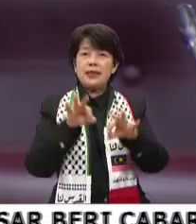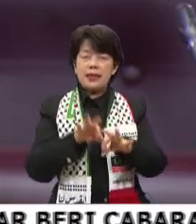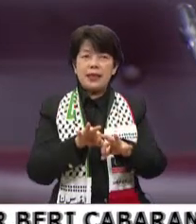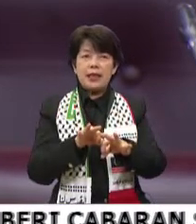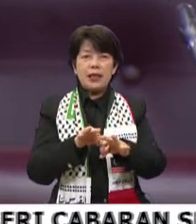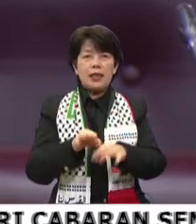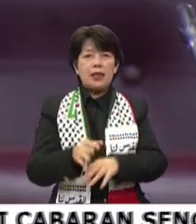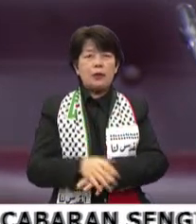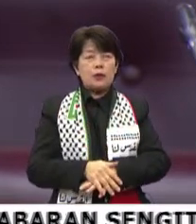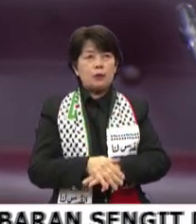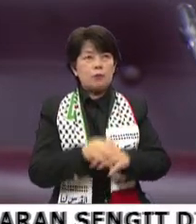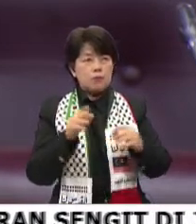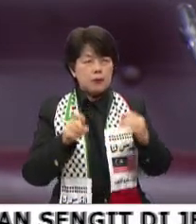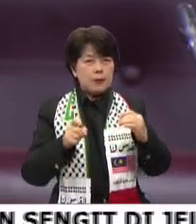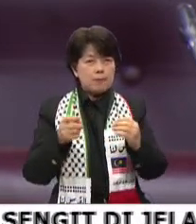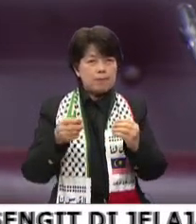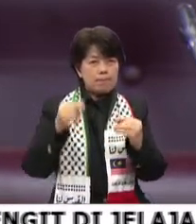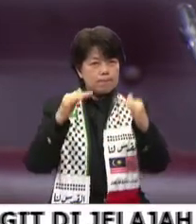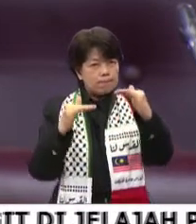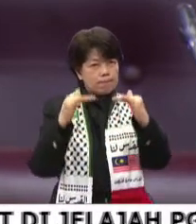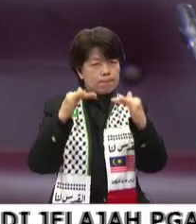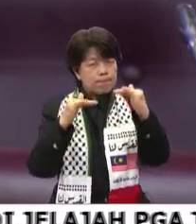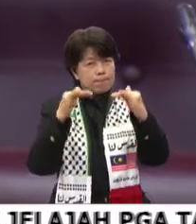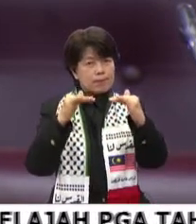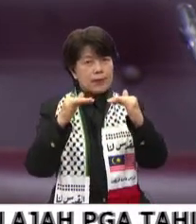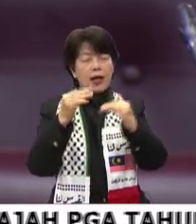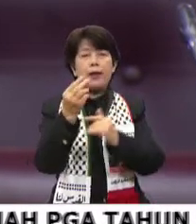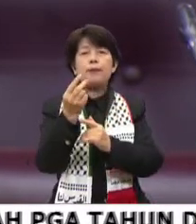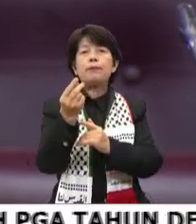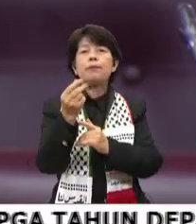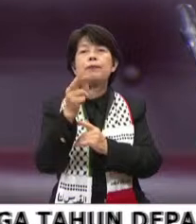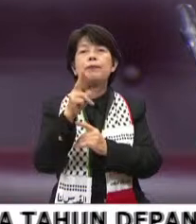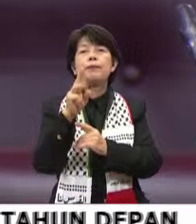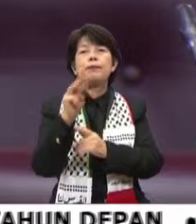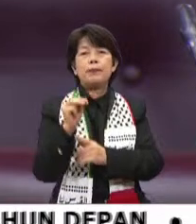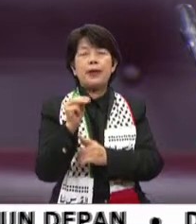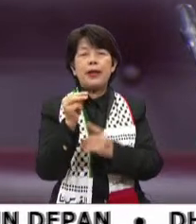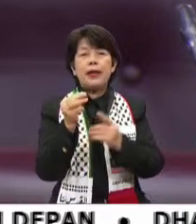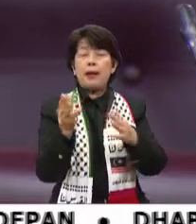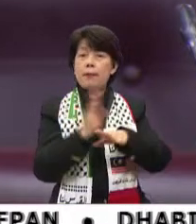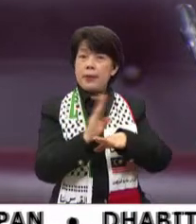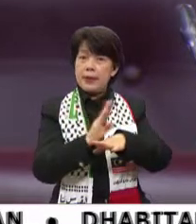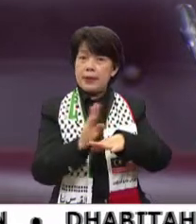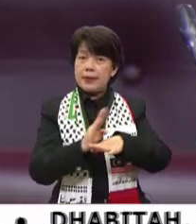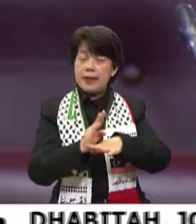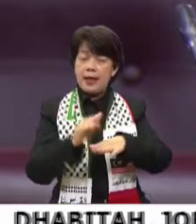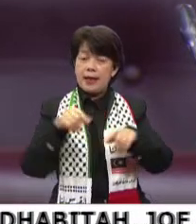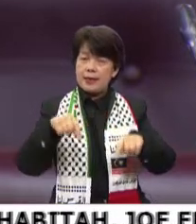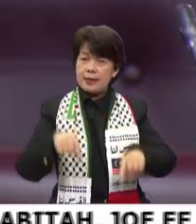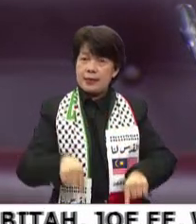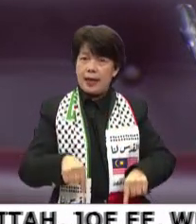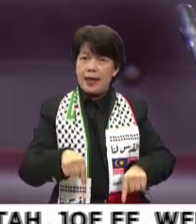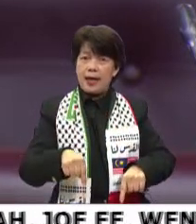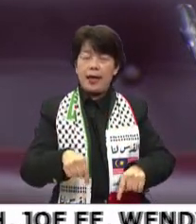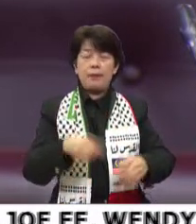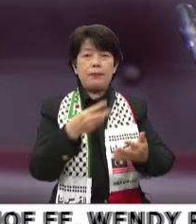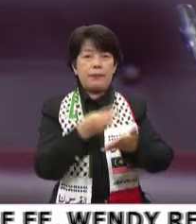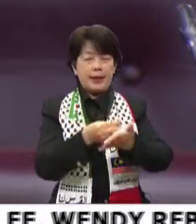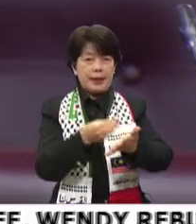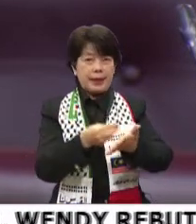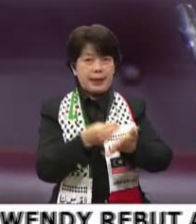doolarization itu bahawa perdagangan antara negara-negara menggunakan nilai mata Wang